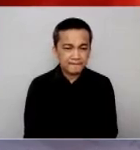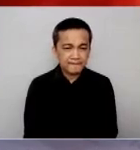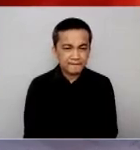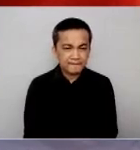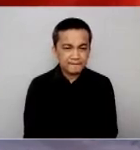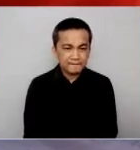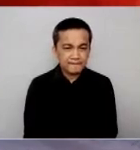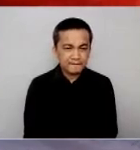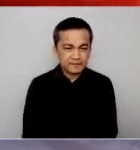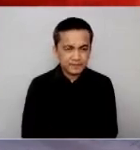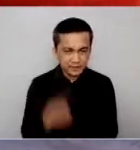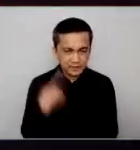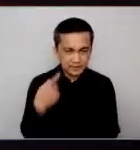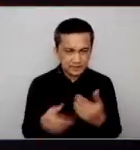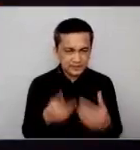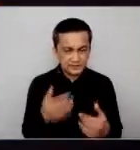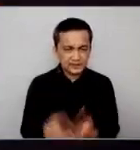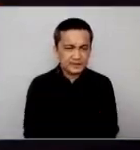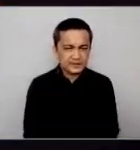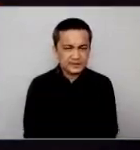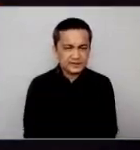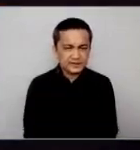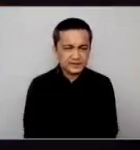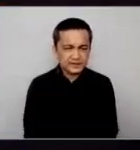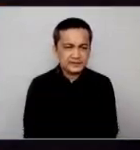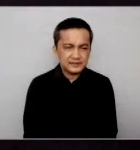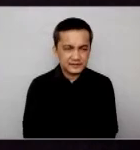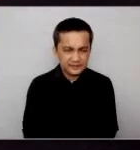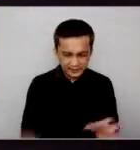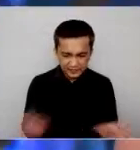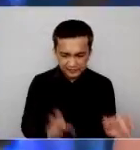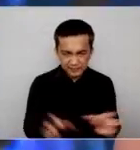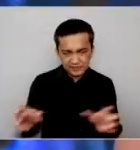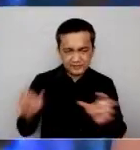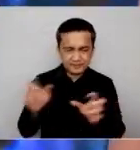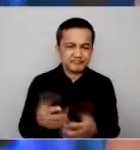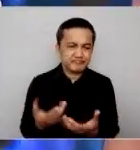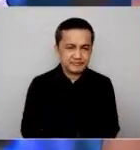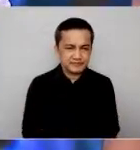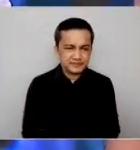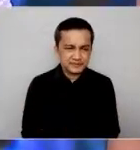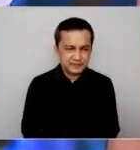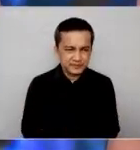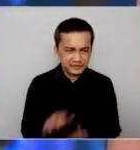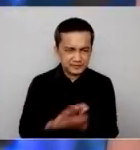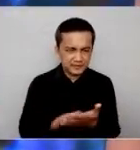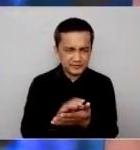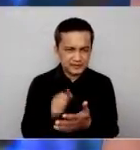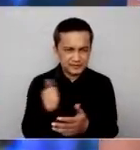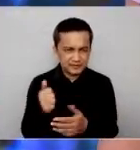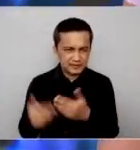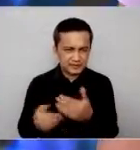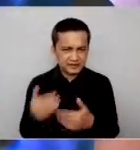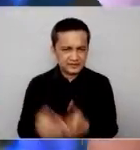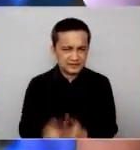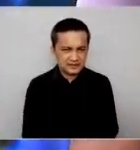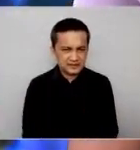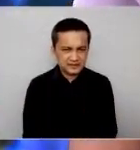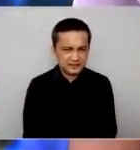ba? Ito lang po. Ayan na. Ituturo ko sa inyo kasi komplikado na yung isa. Complicated po kasi yung ibang sequence. Laban na.